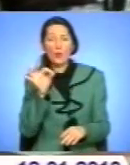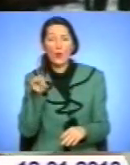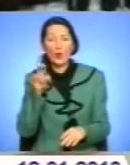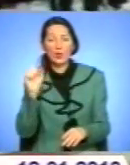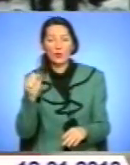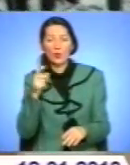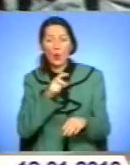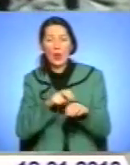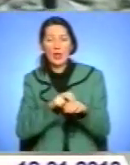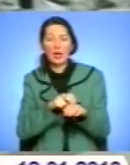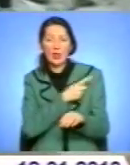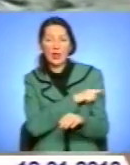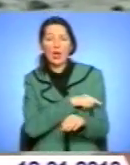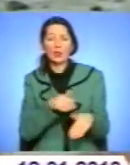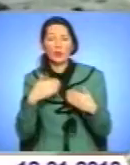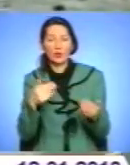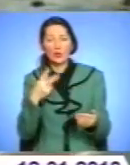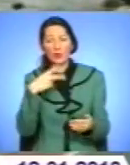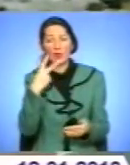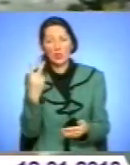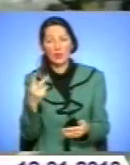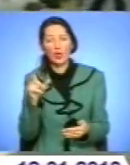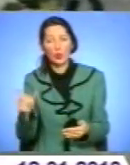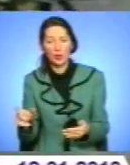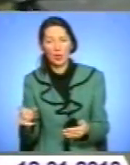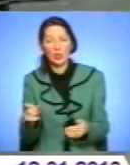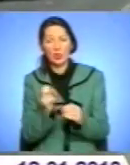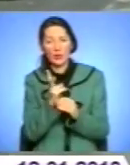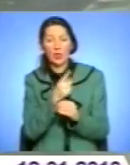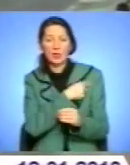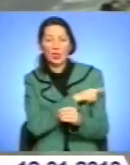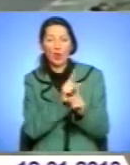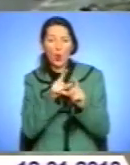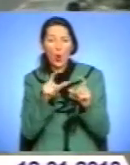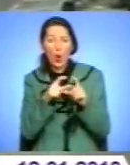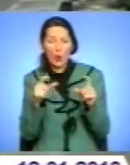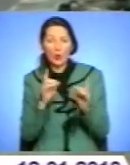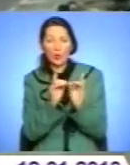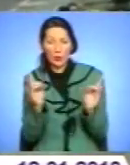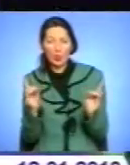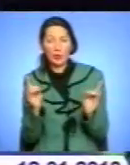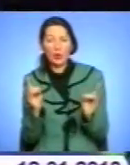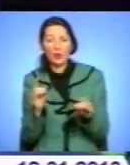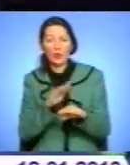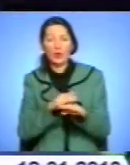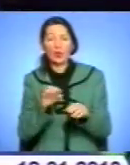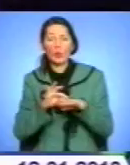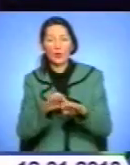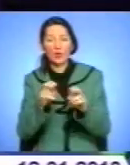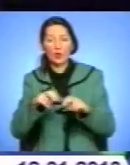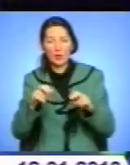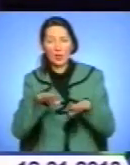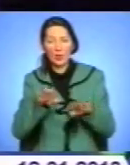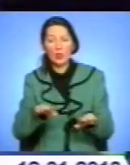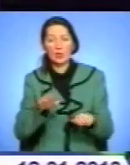яких 12 госпіталізовано. За фактом події правоохоронними органами проводиться розслідування. На місці події працював оперативна